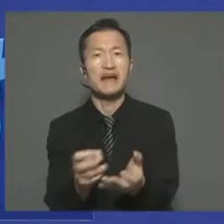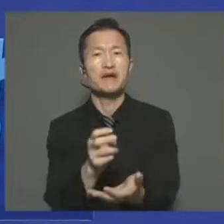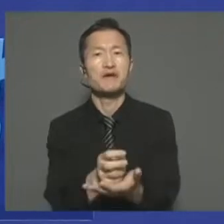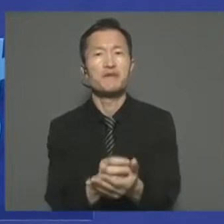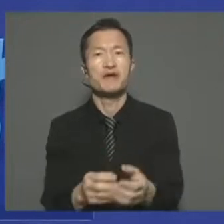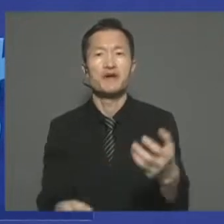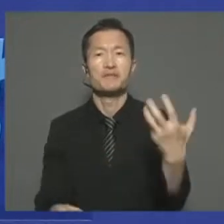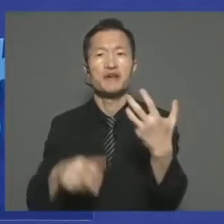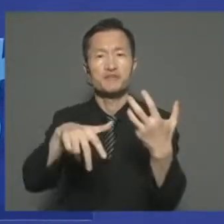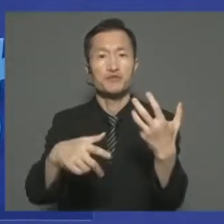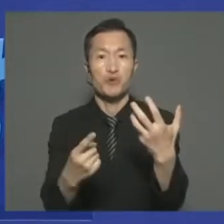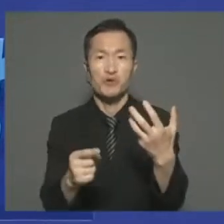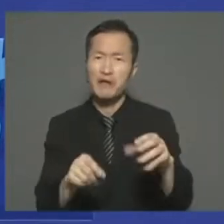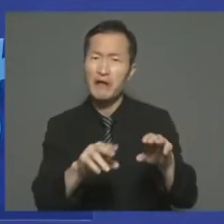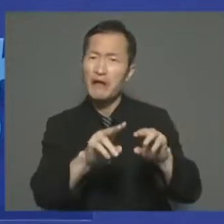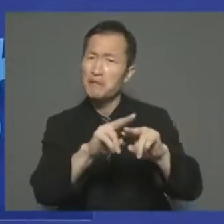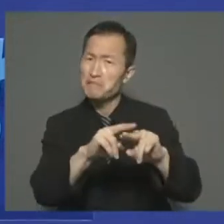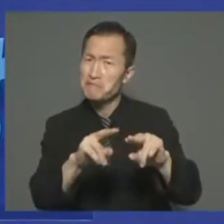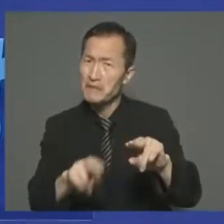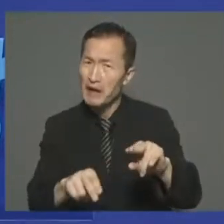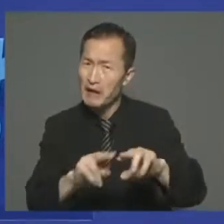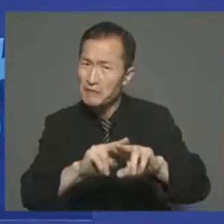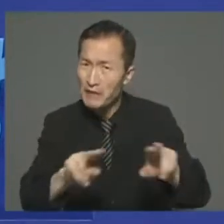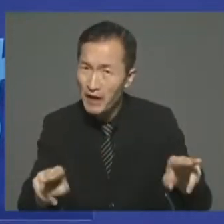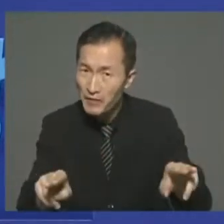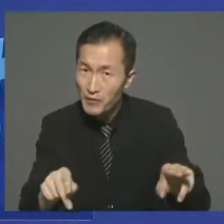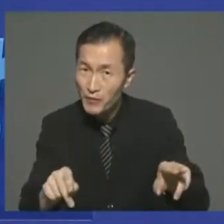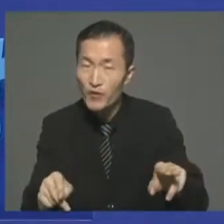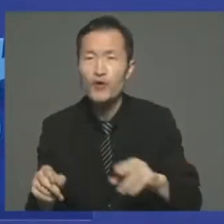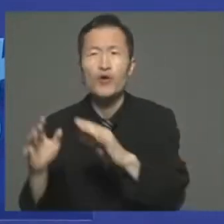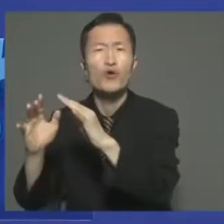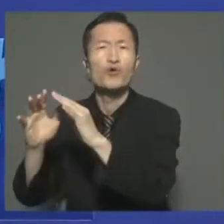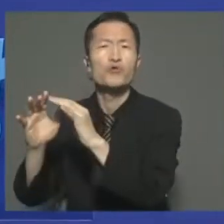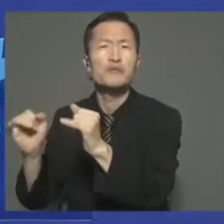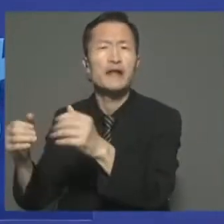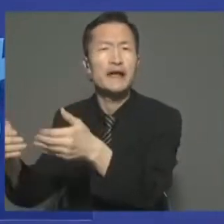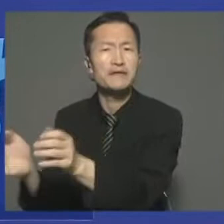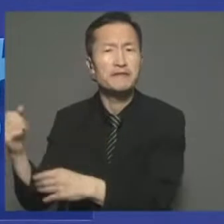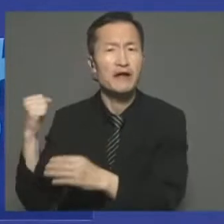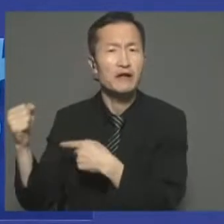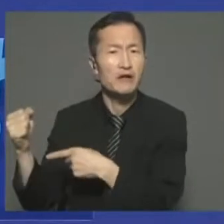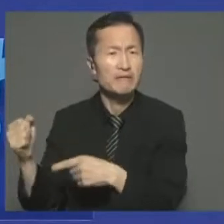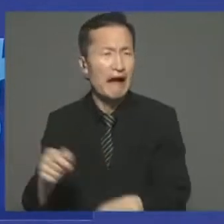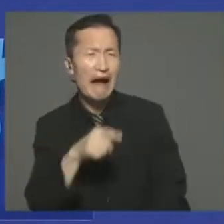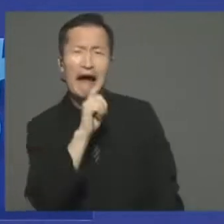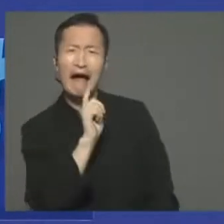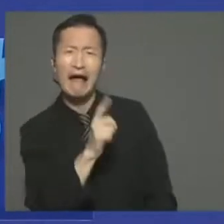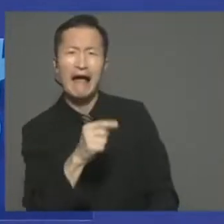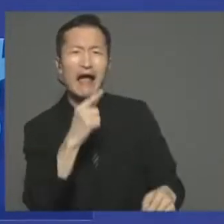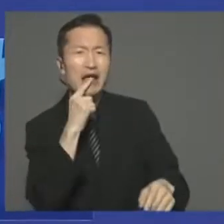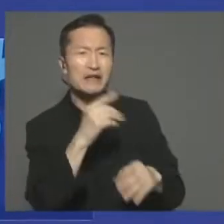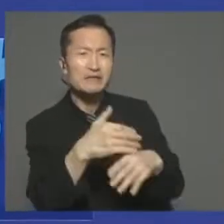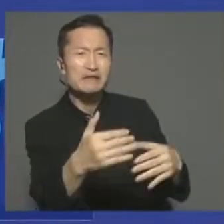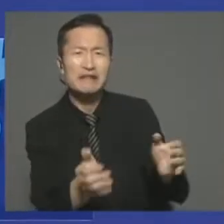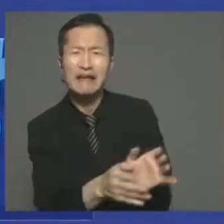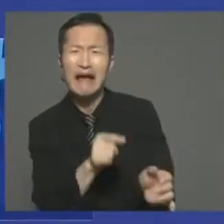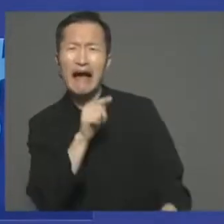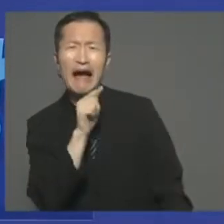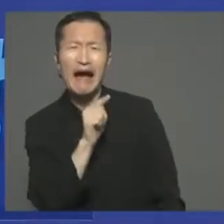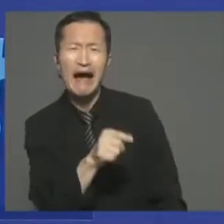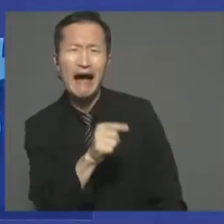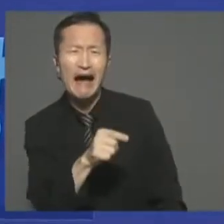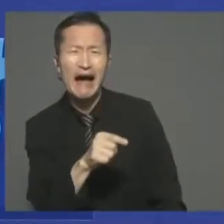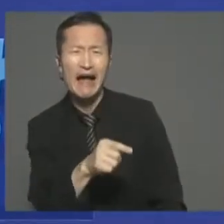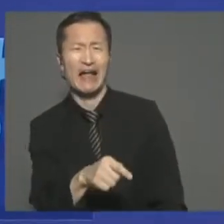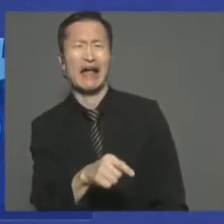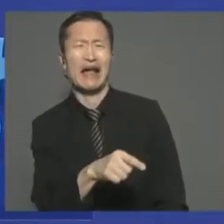폐지되거나 개정되면 국민의힘은 우리들을 향해서 민주당은 이제 돈 받아도 된다며? 라고